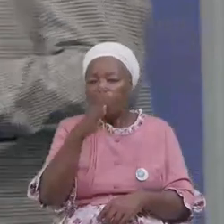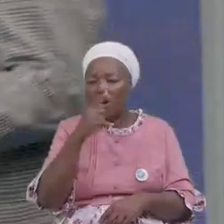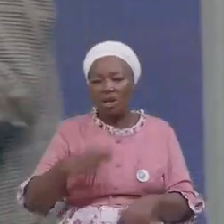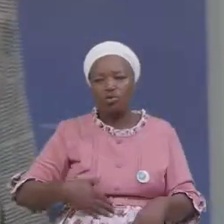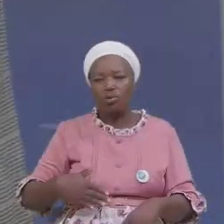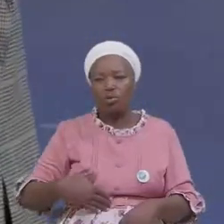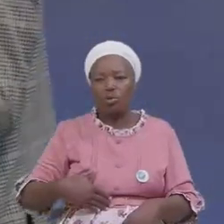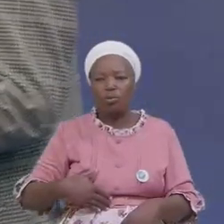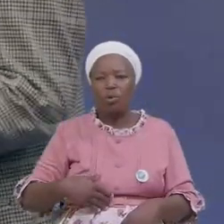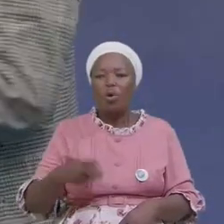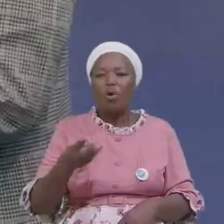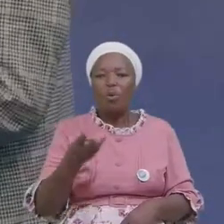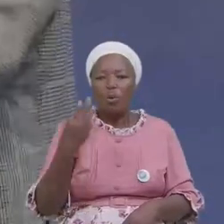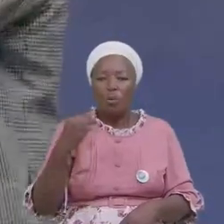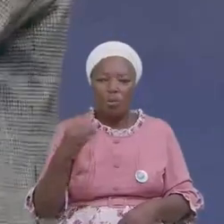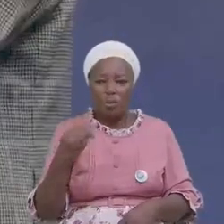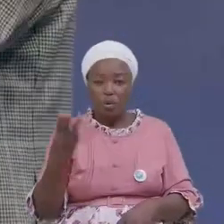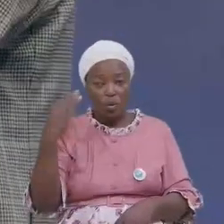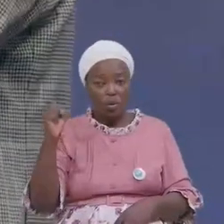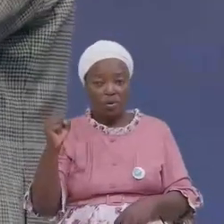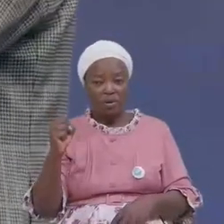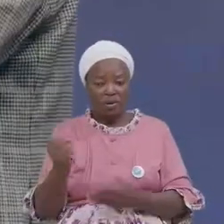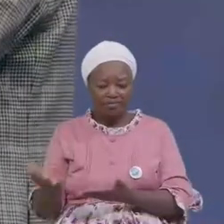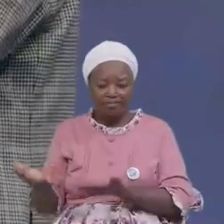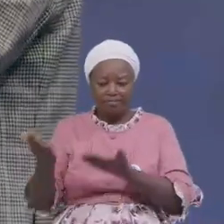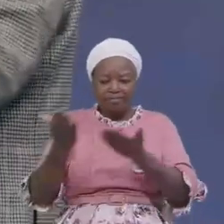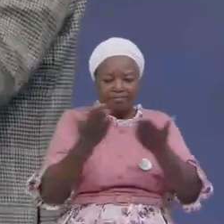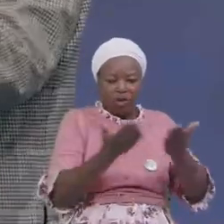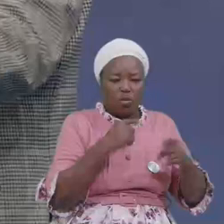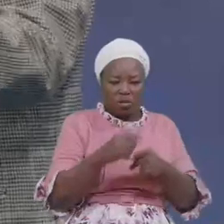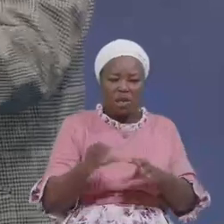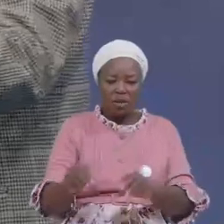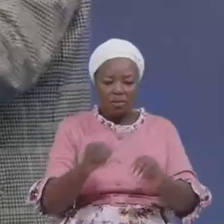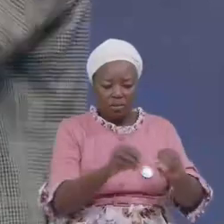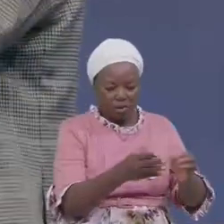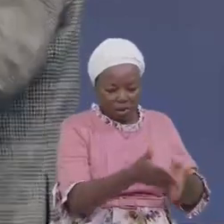qu'on portait et qu'on plaçait tous les jours à la